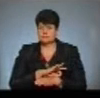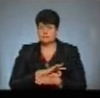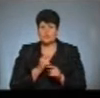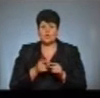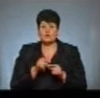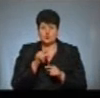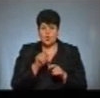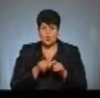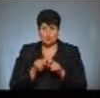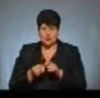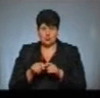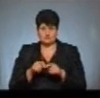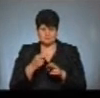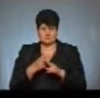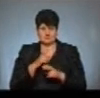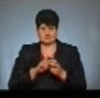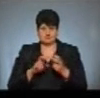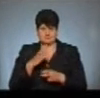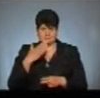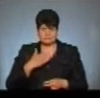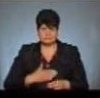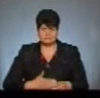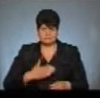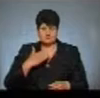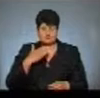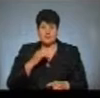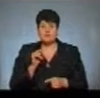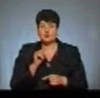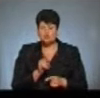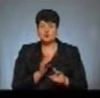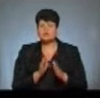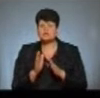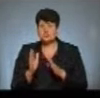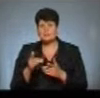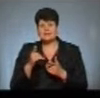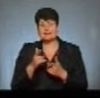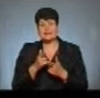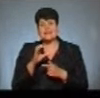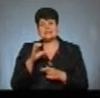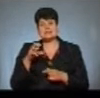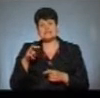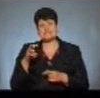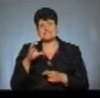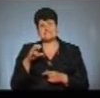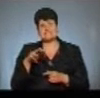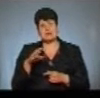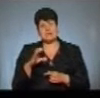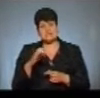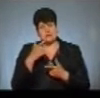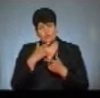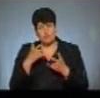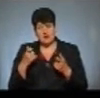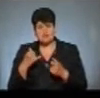цього контролю і цих детекторів в такому режимі смс-інформування і телефоном.